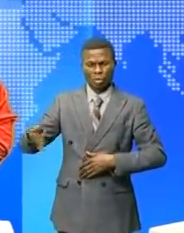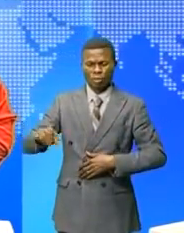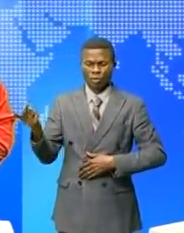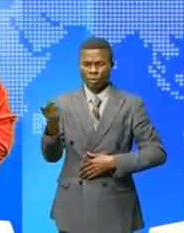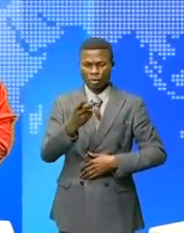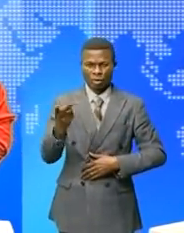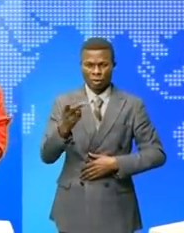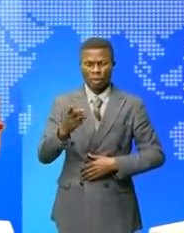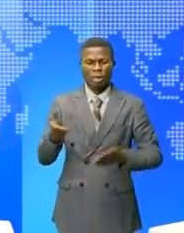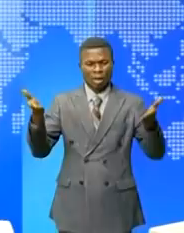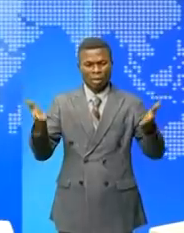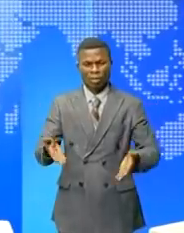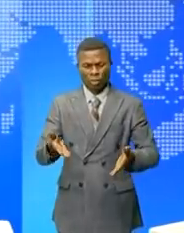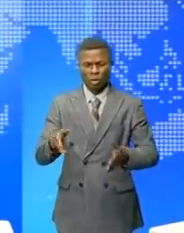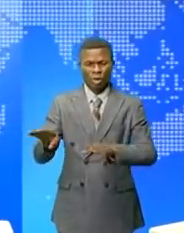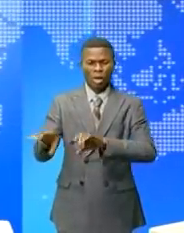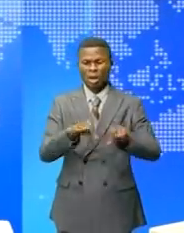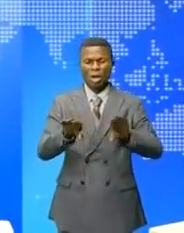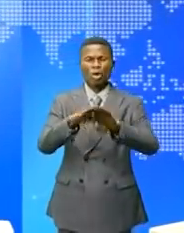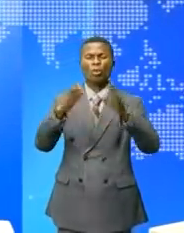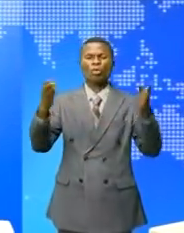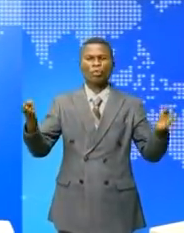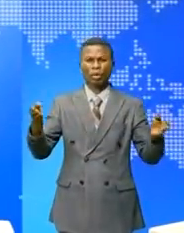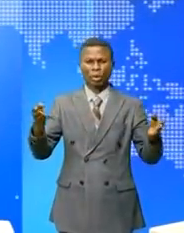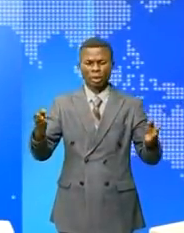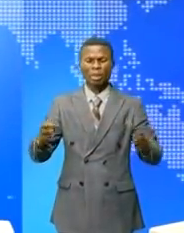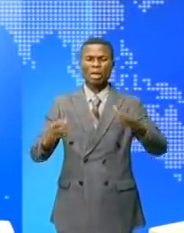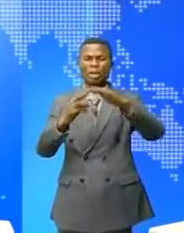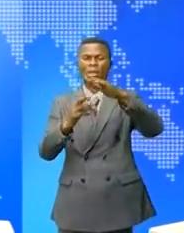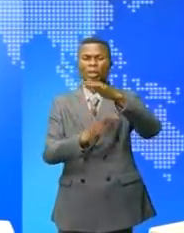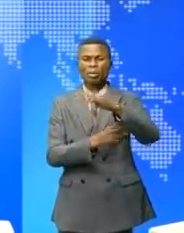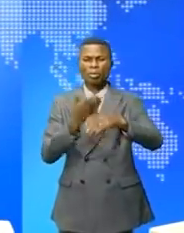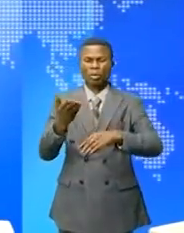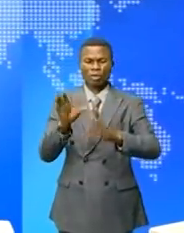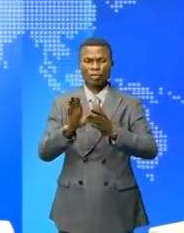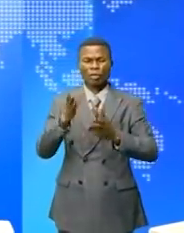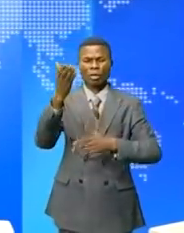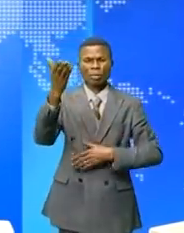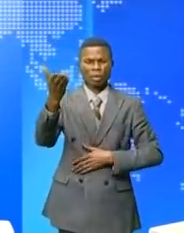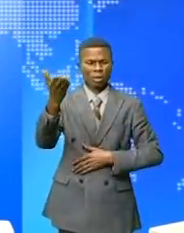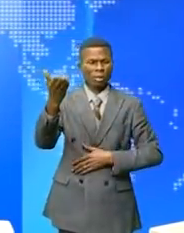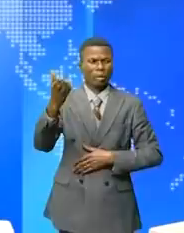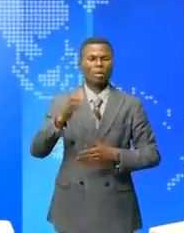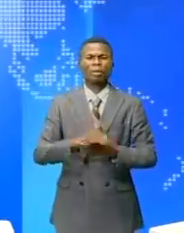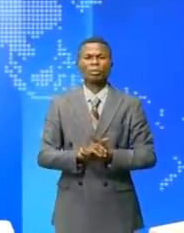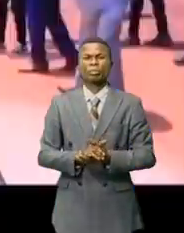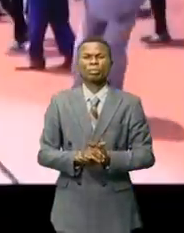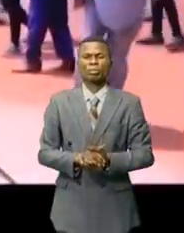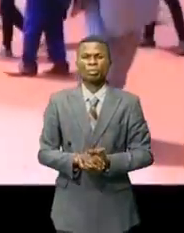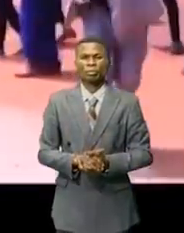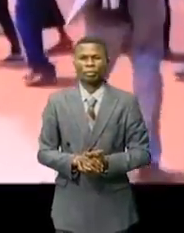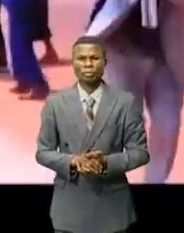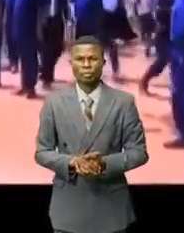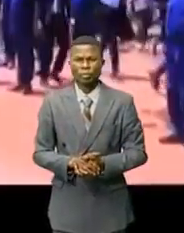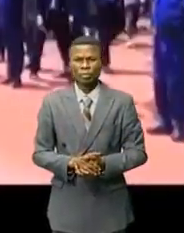concernées ont assisté à la cérémonie d'inauguration reportage de nos confrères de la rtnc jondeau suivant guy